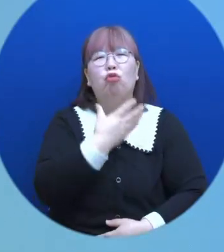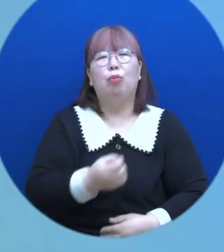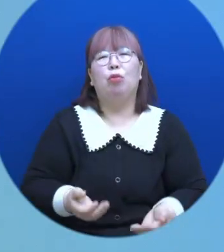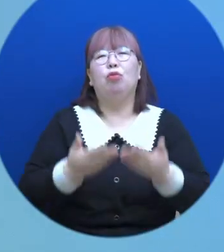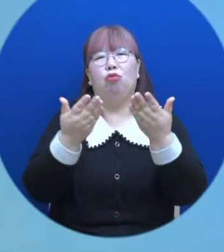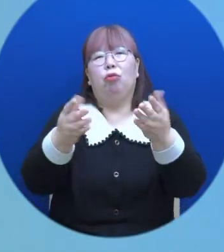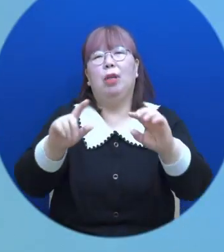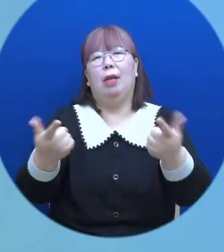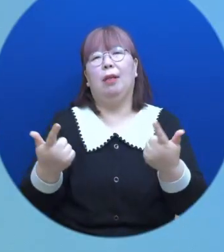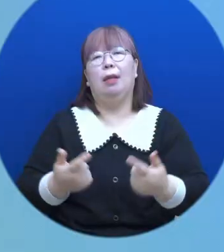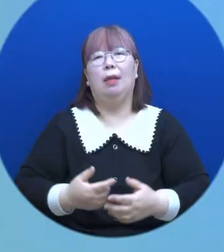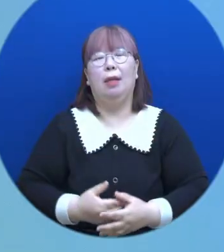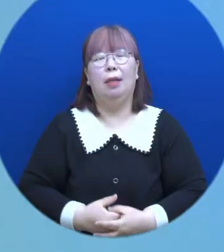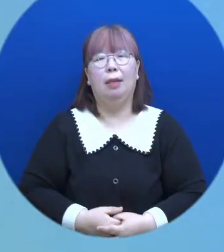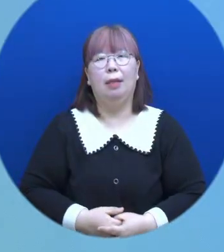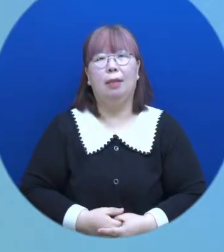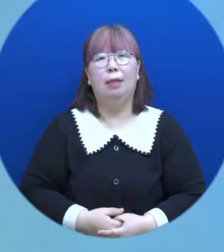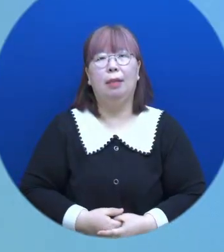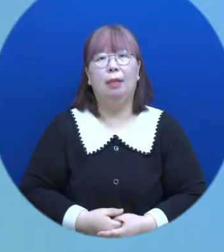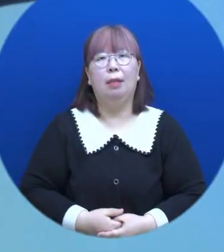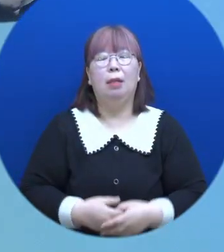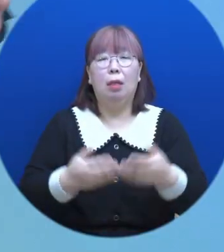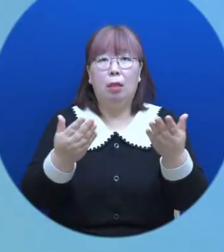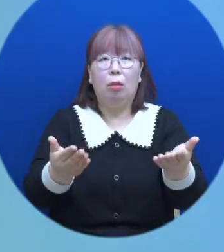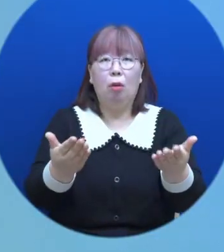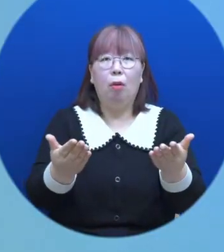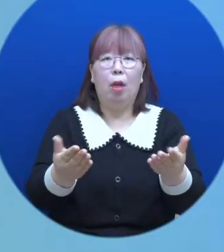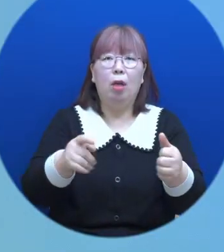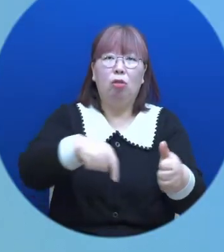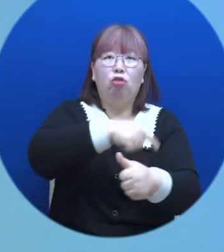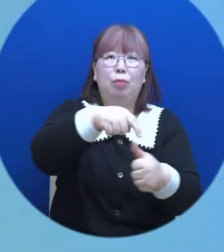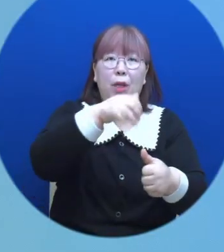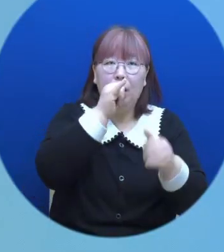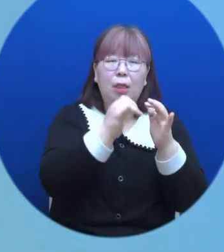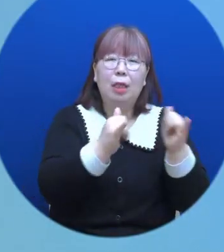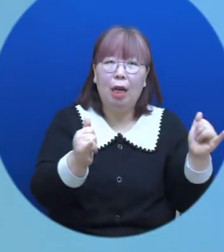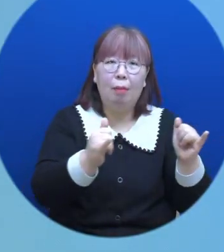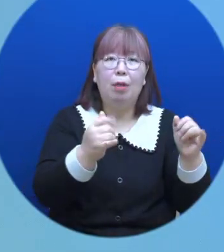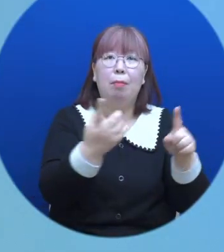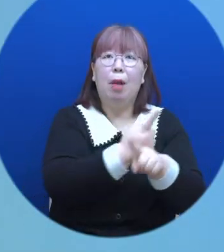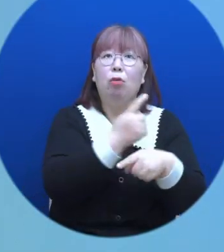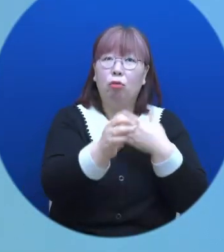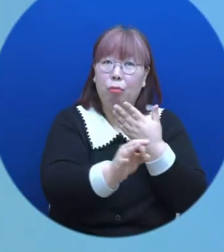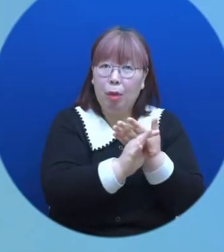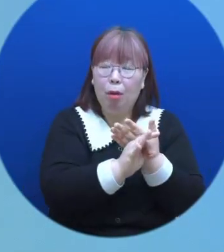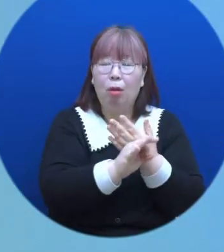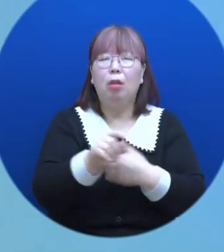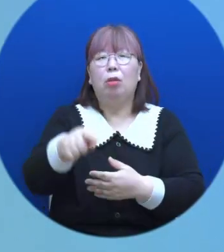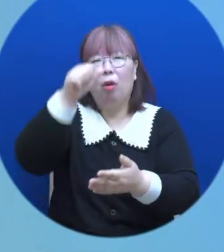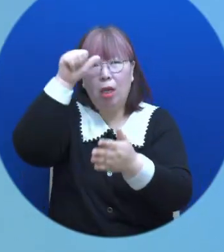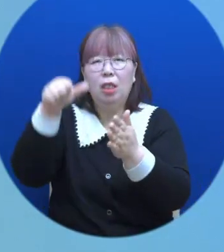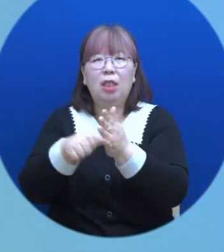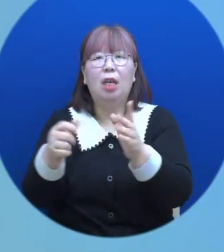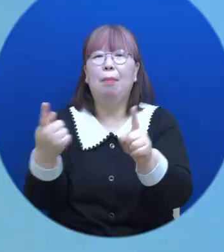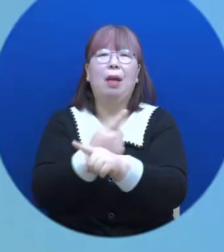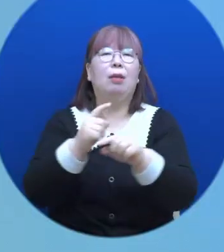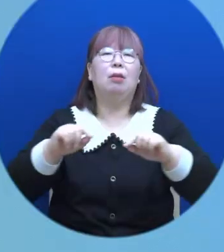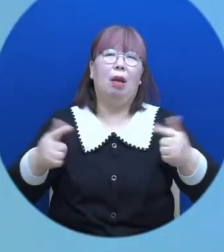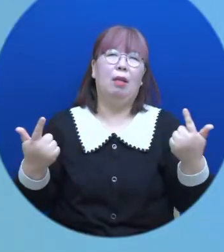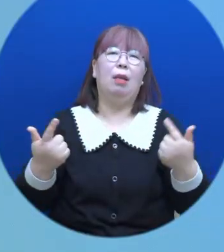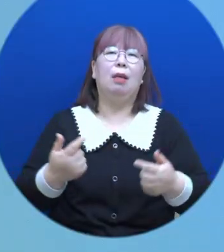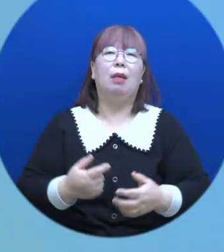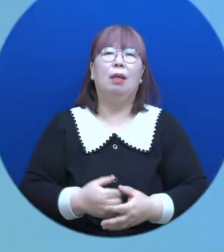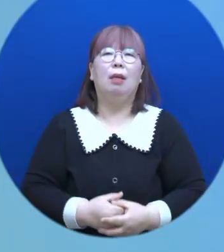주어지지 않는다 그 말이죠. 너의 주변에 있는 사람을 바꾼다고 너의 인생이 바뀌어지는 것 아니라고 하는